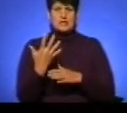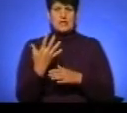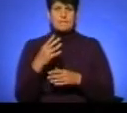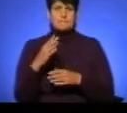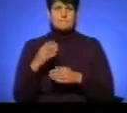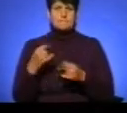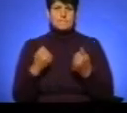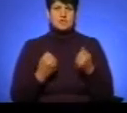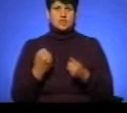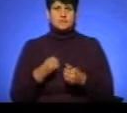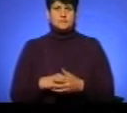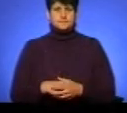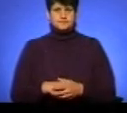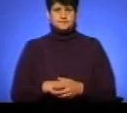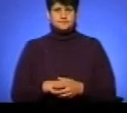Любові Гадомської.